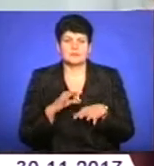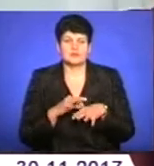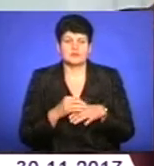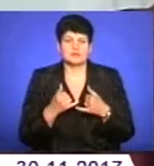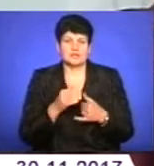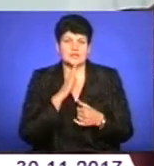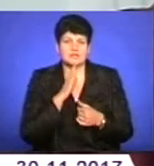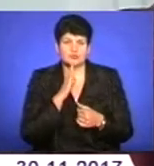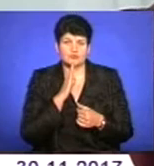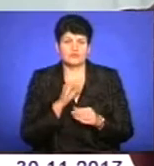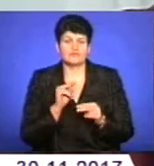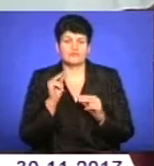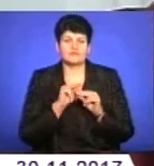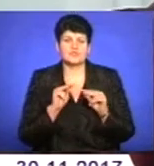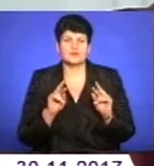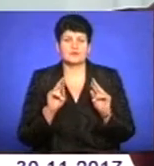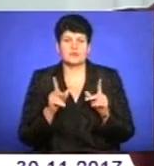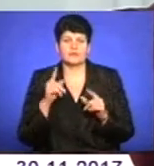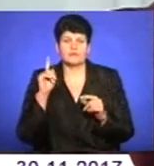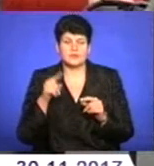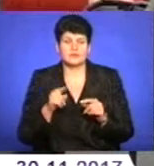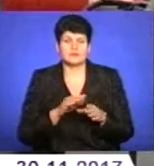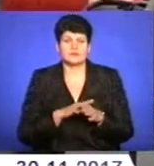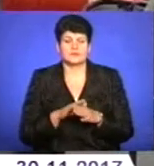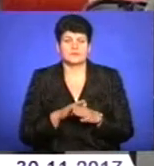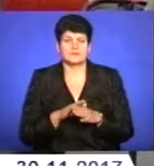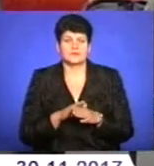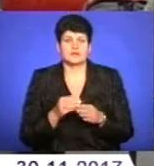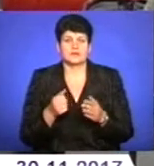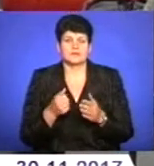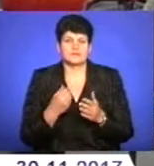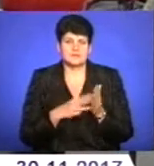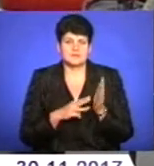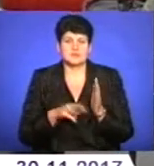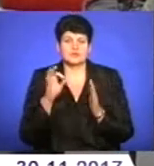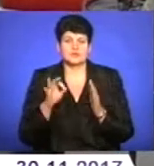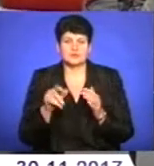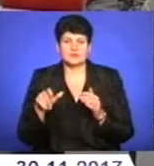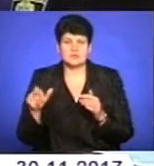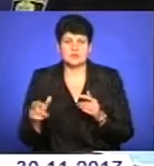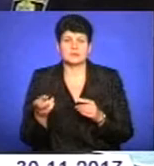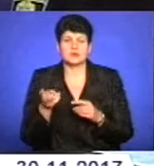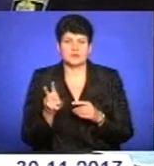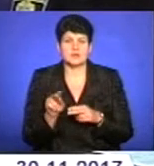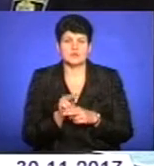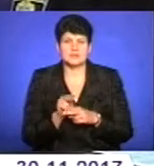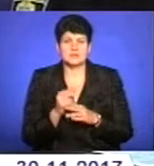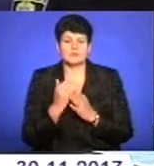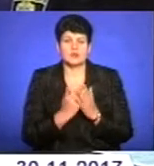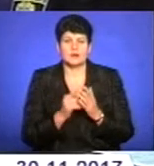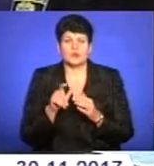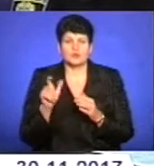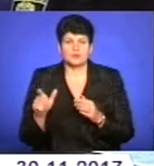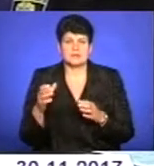жінок, вчимо їх, як вміти справлятися з емоціями. До слова, 80% осіб, які приходять на корекційні програми – люди